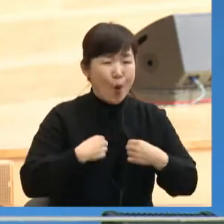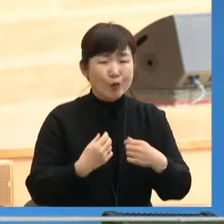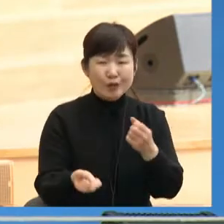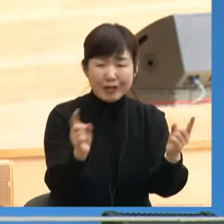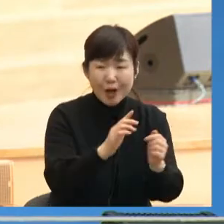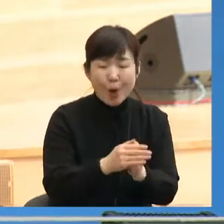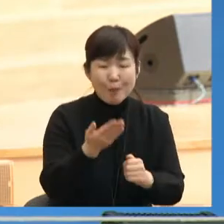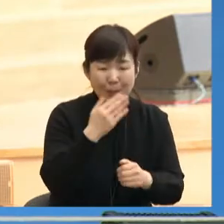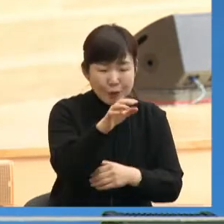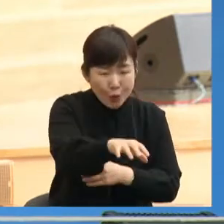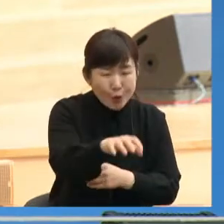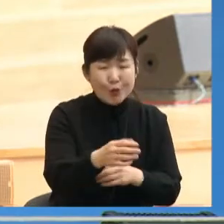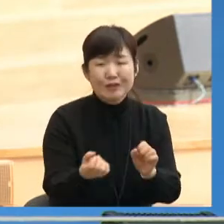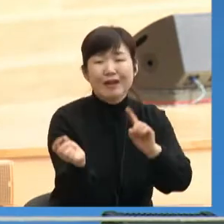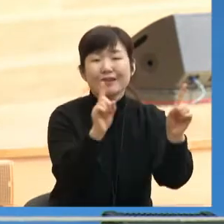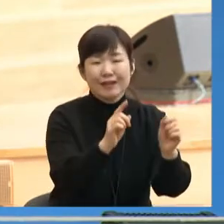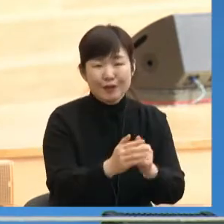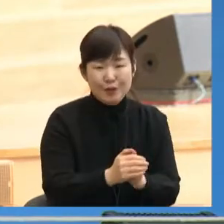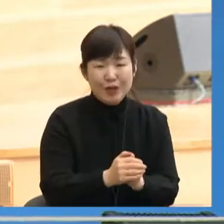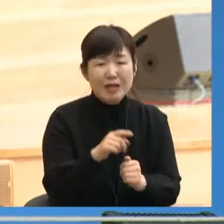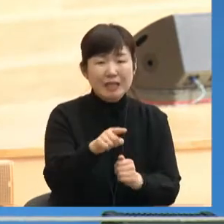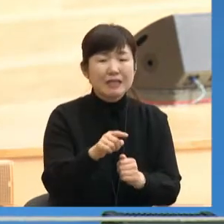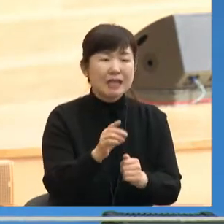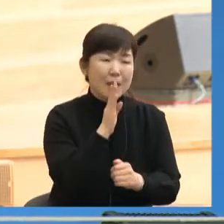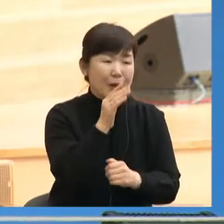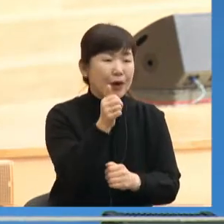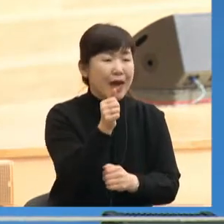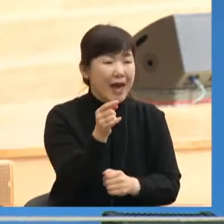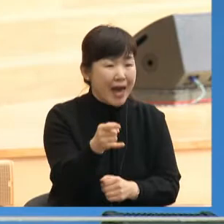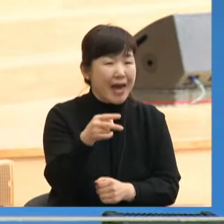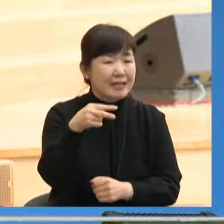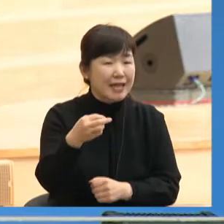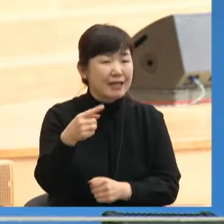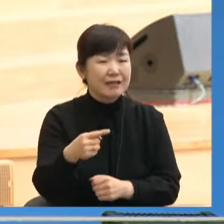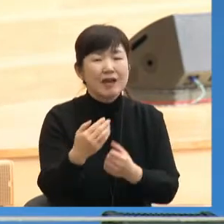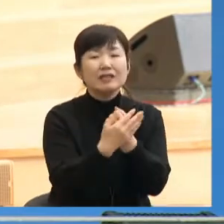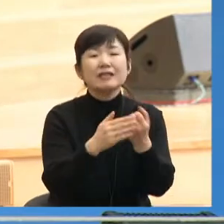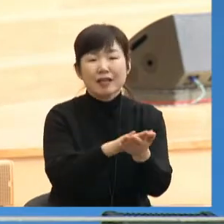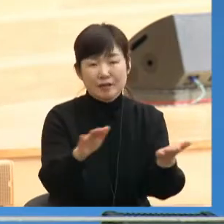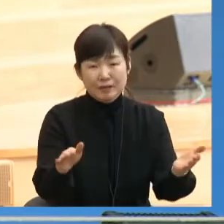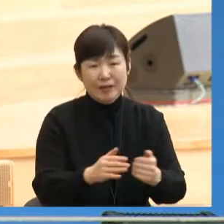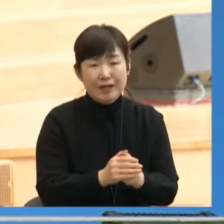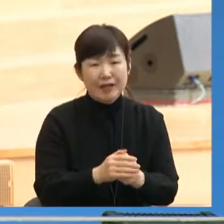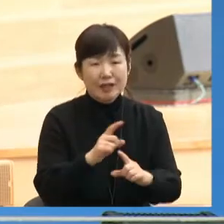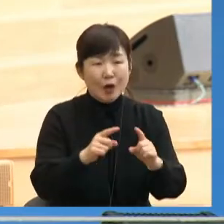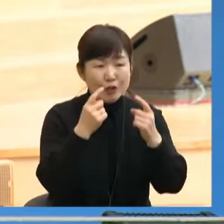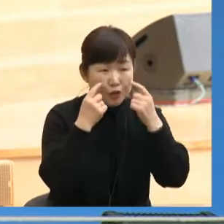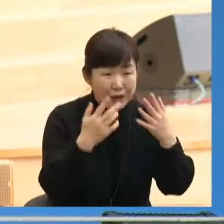살아나고 밥을 먹는 위치도 살아나는 거예요. 이것이 바로 여러분 헤세드의 은혜입니다. 더 정확히 이야기하면